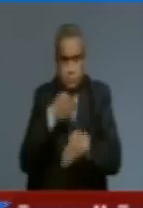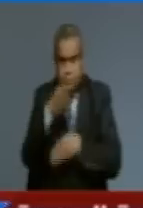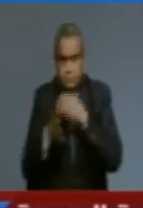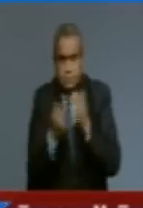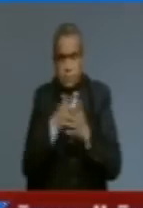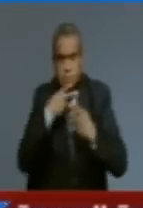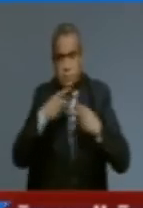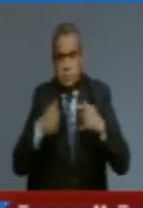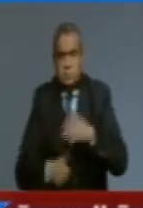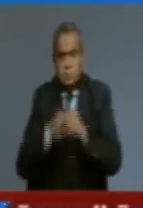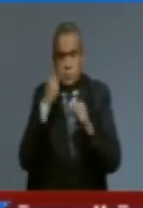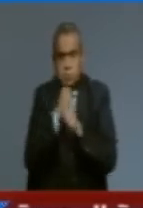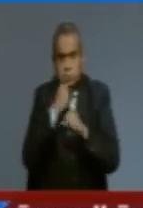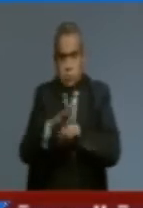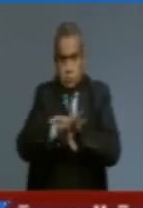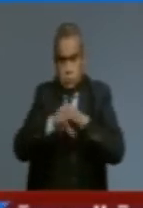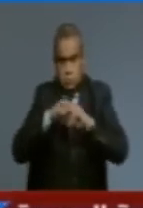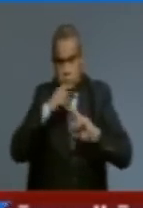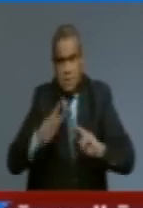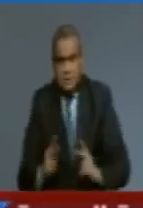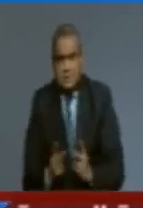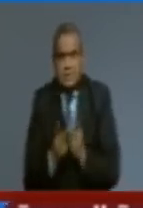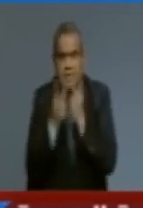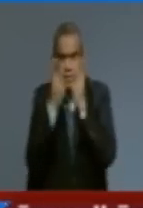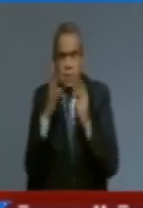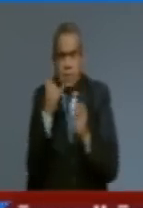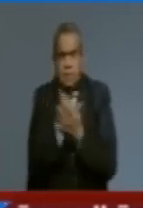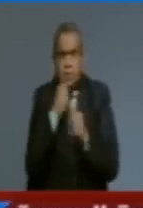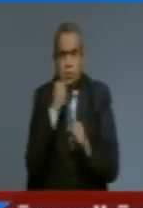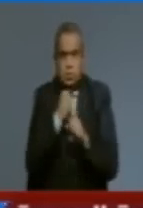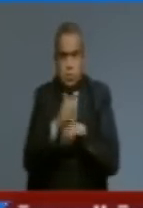المتقدمة للتنمية التي بلورتها حكوماتنا.